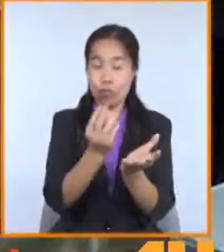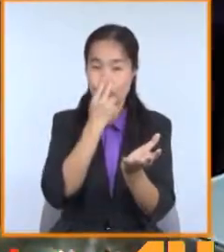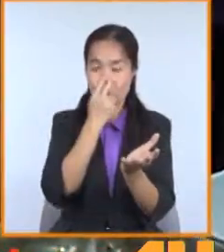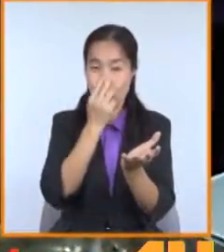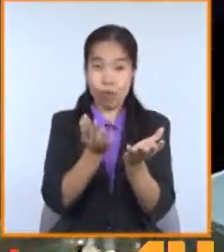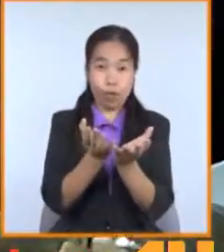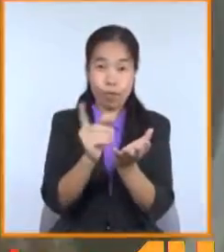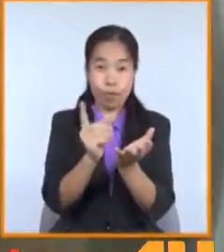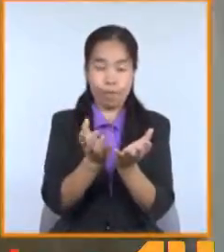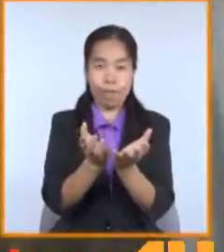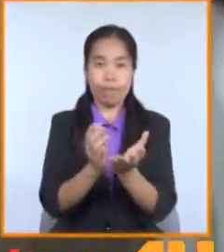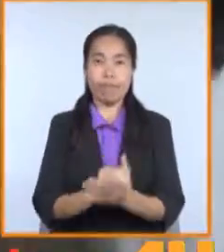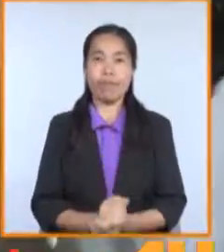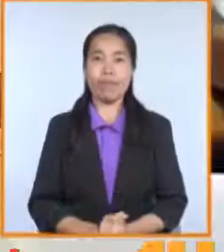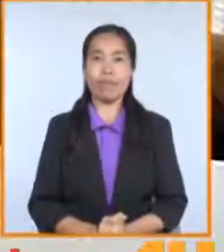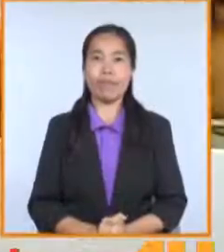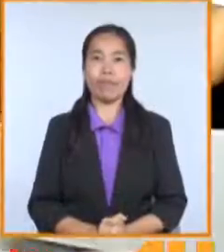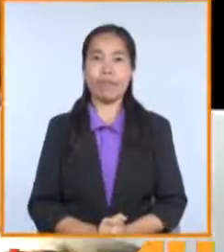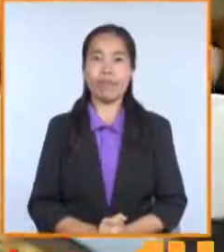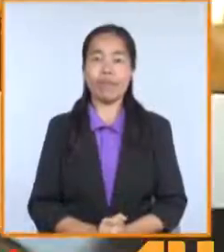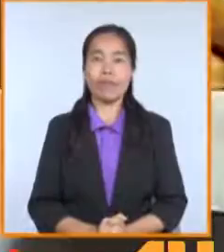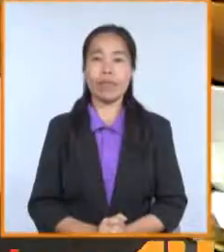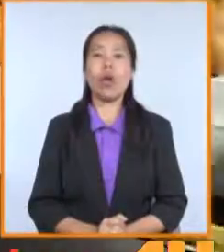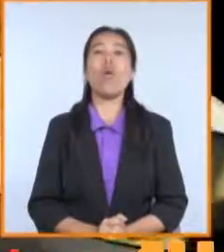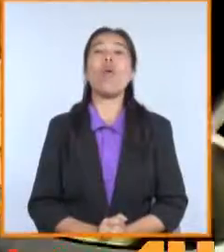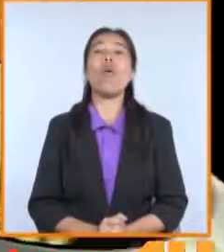ค่ะโอ้โห